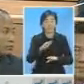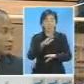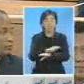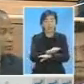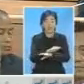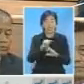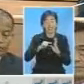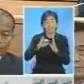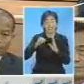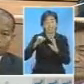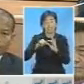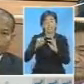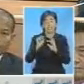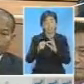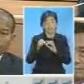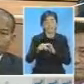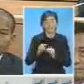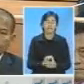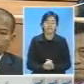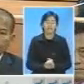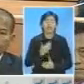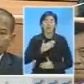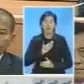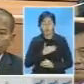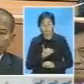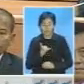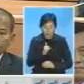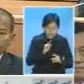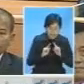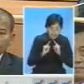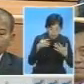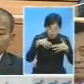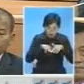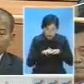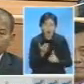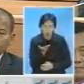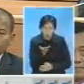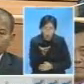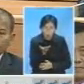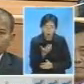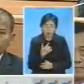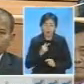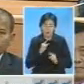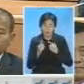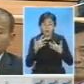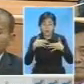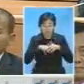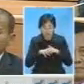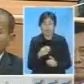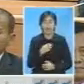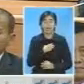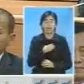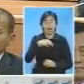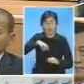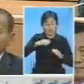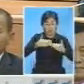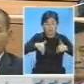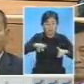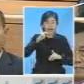องครับผมเองเป็นคนที่ไปประสานงานแล้วก็ขอร้องในการที่จะให้ทางกรมชลประท